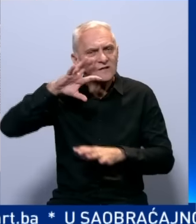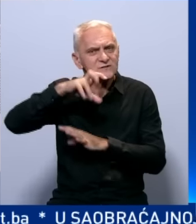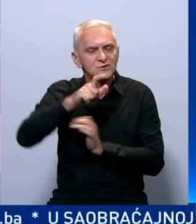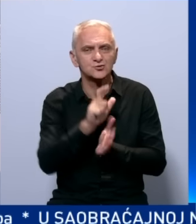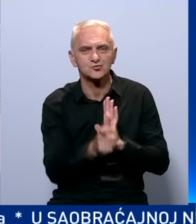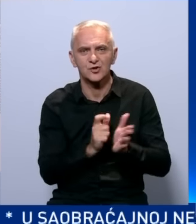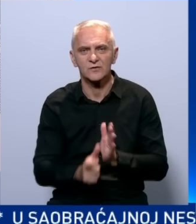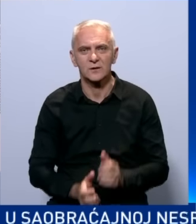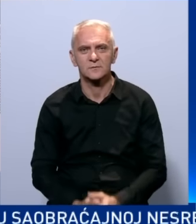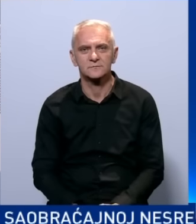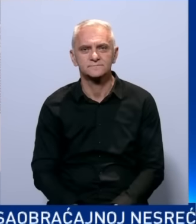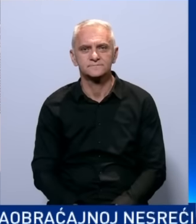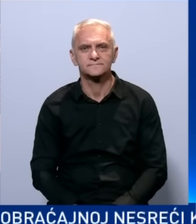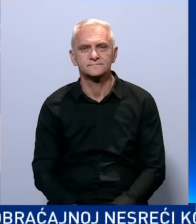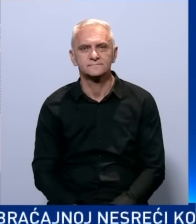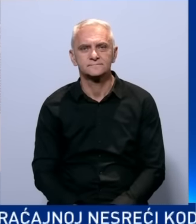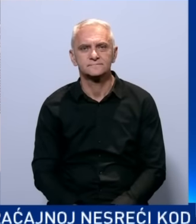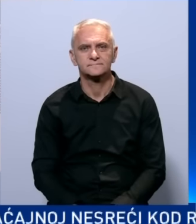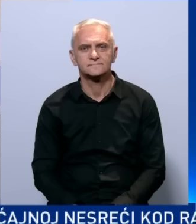toplo i sunčano vrijeme.